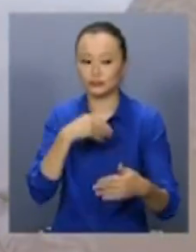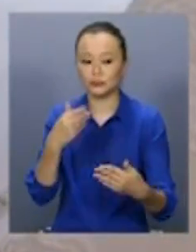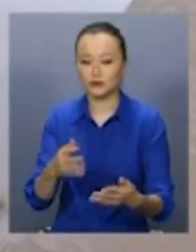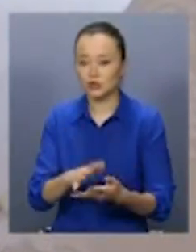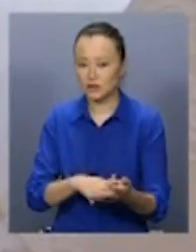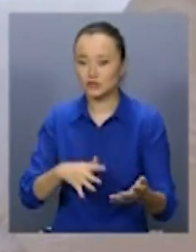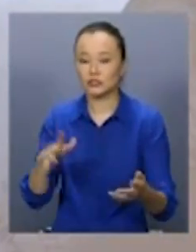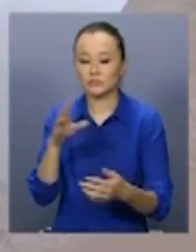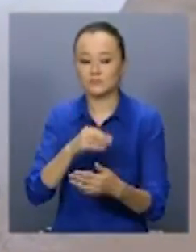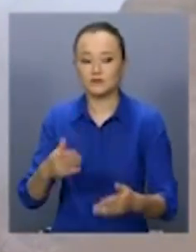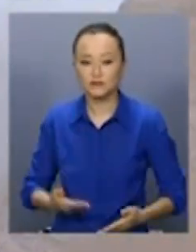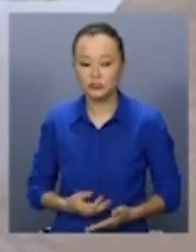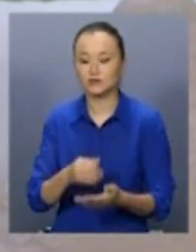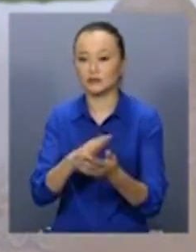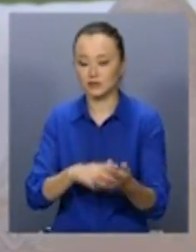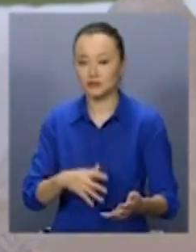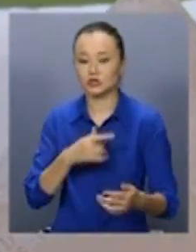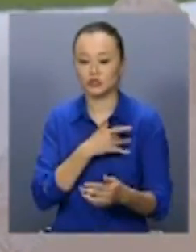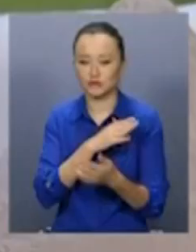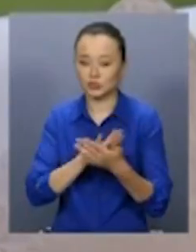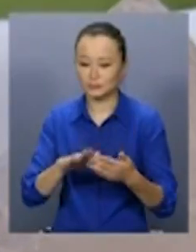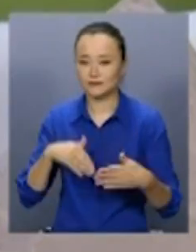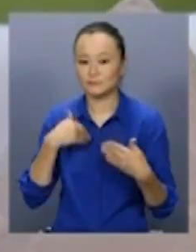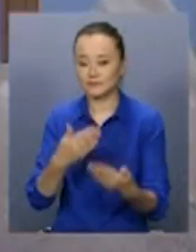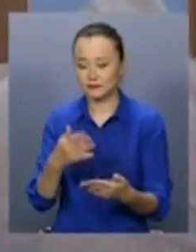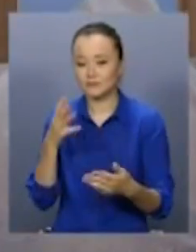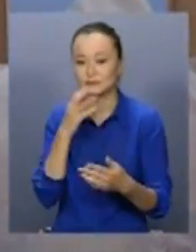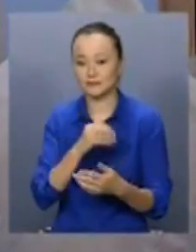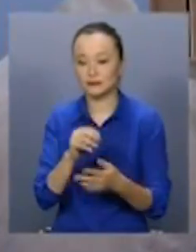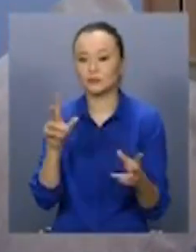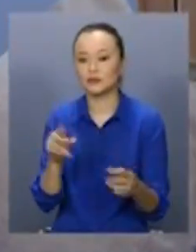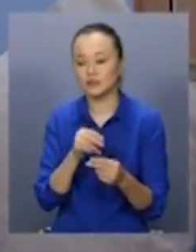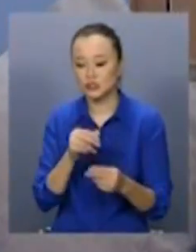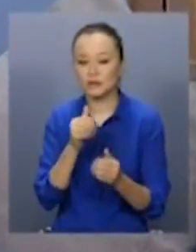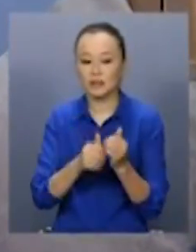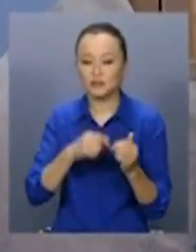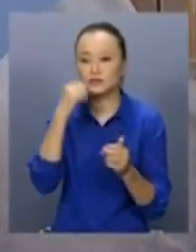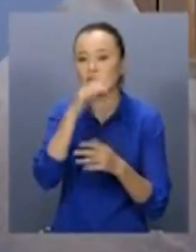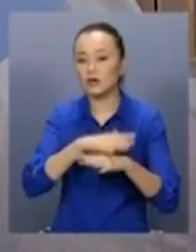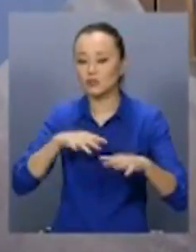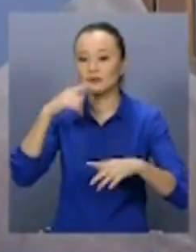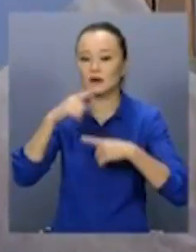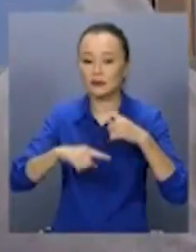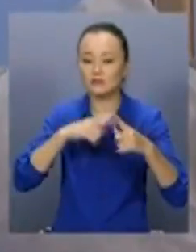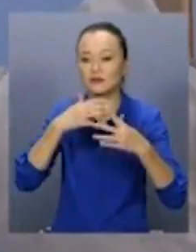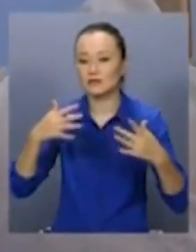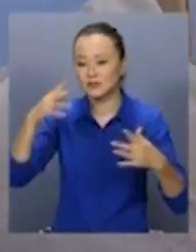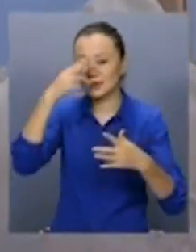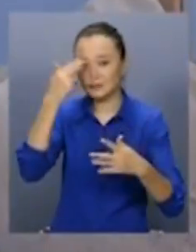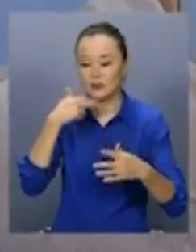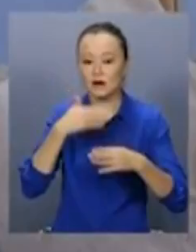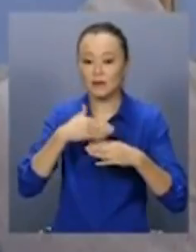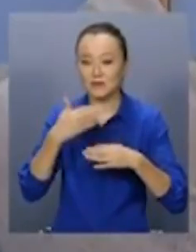өнердің биігінде самғай беруіңізге шын жүректен тілектеспіз. Тағы да күніңіз сәтті болсын. Әр елдің салты басқа. Мәселен, Италияда кешігіп